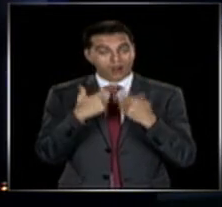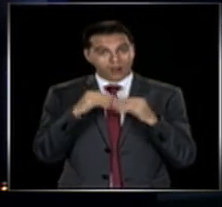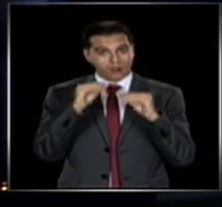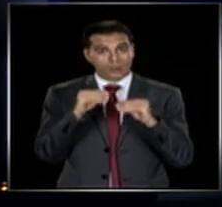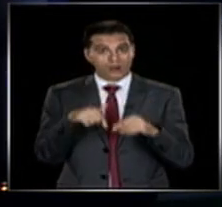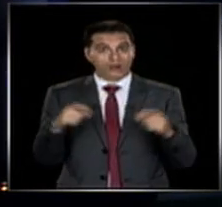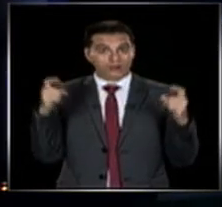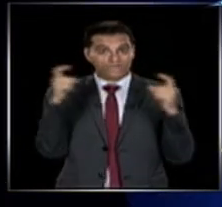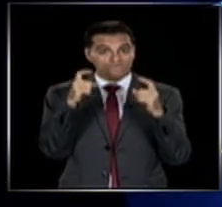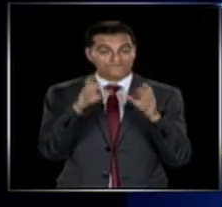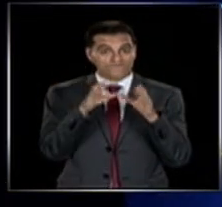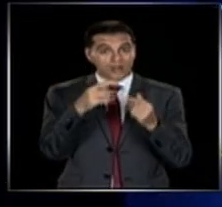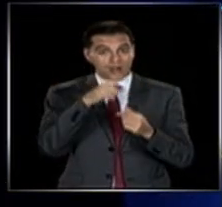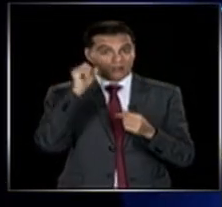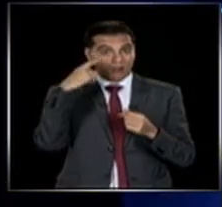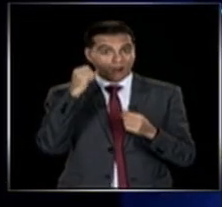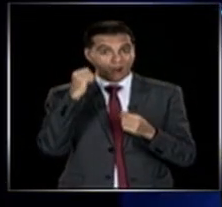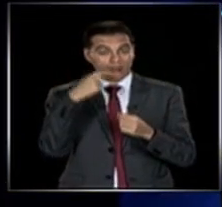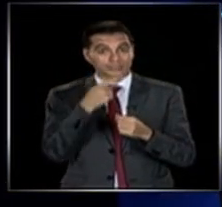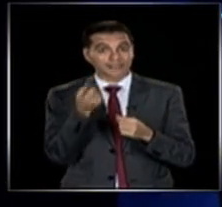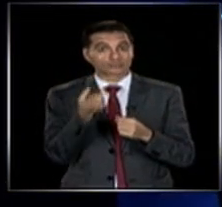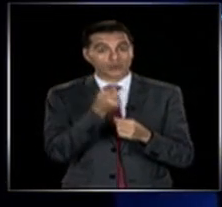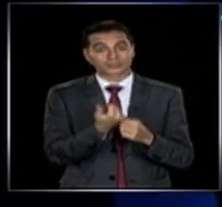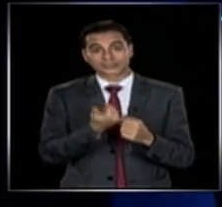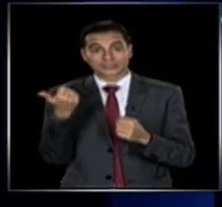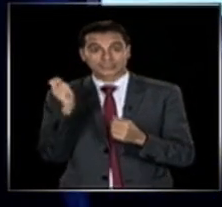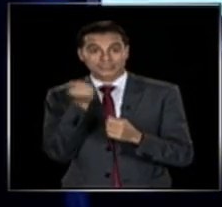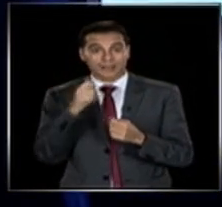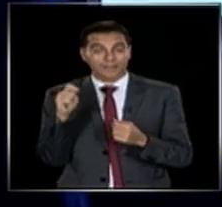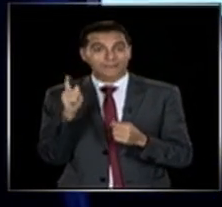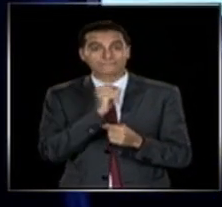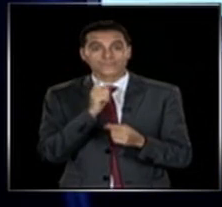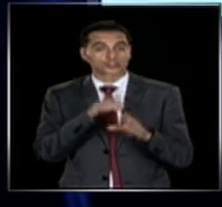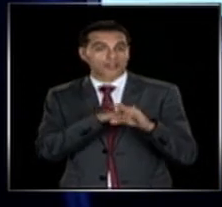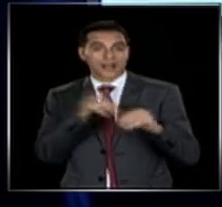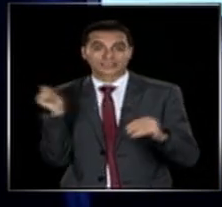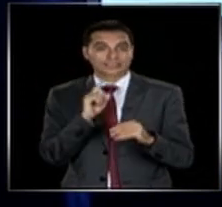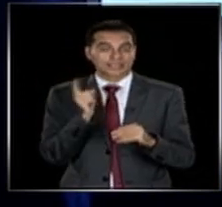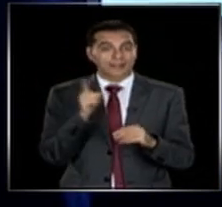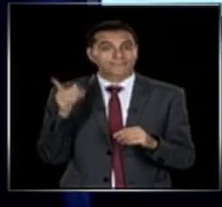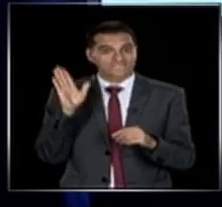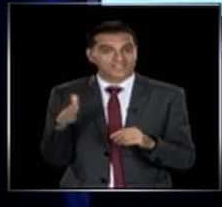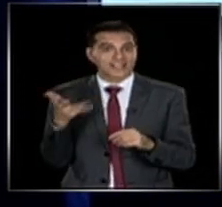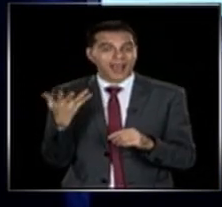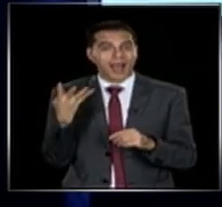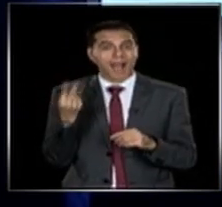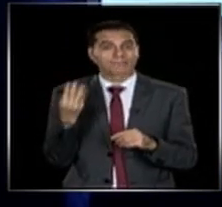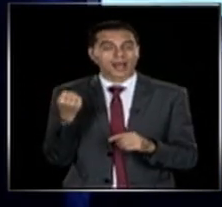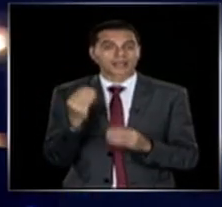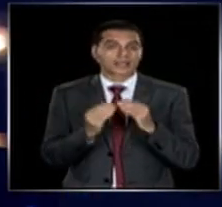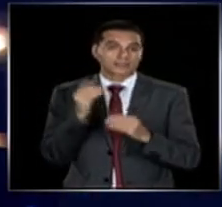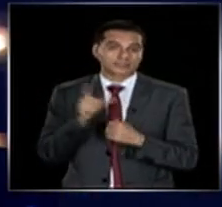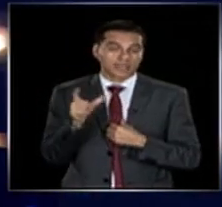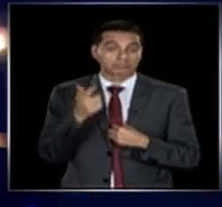الرعد متقدمين بخمسة وخمسين نقطة، ساموراي مش هيستسلموا ومعاهم 40